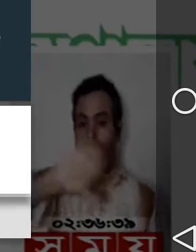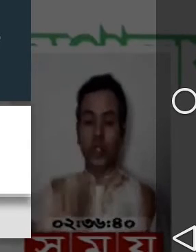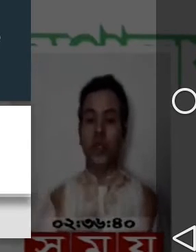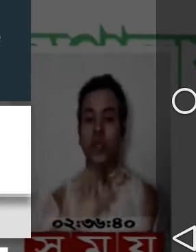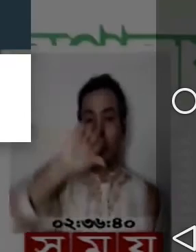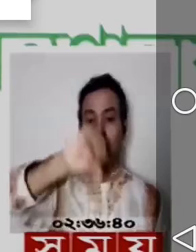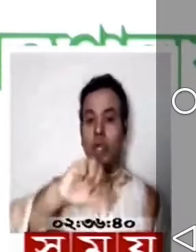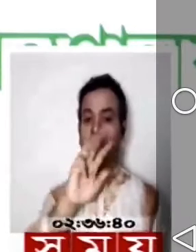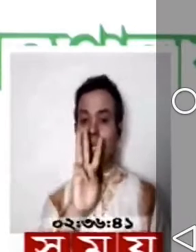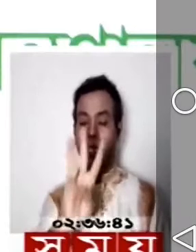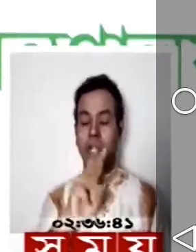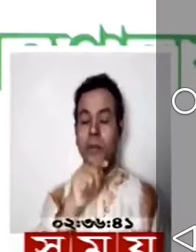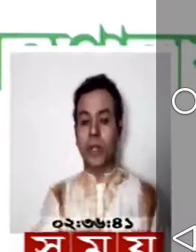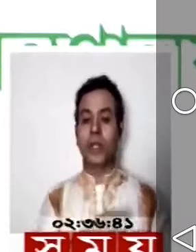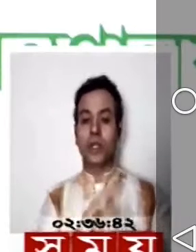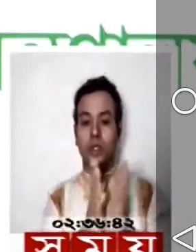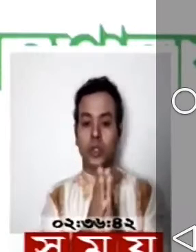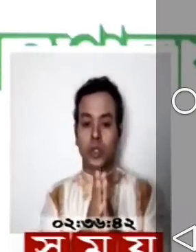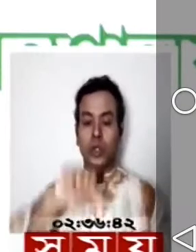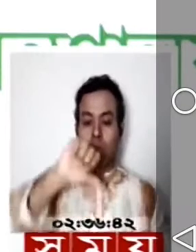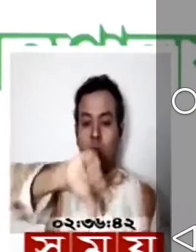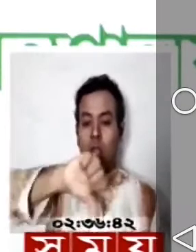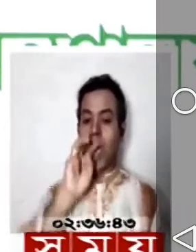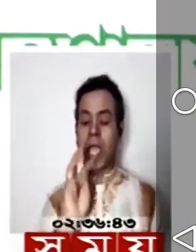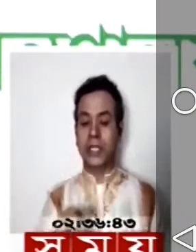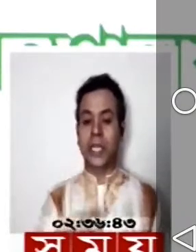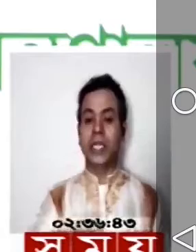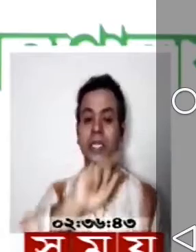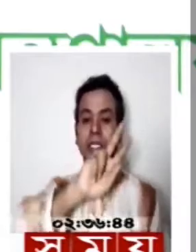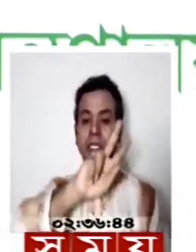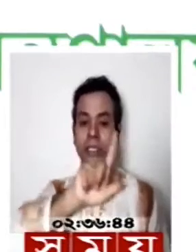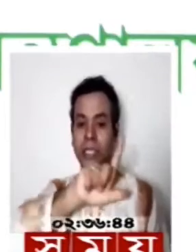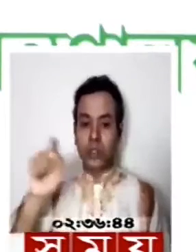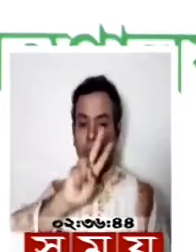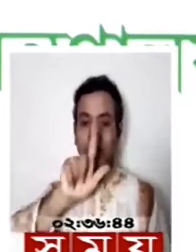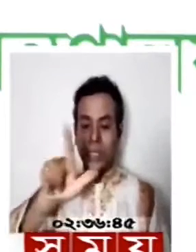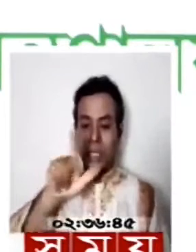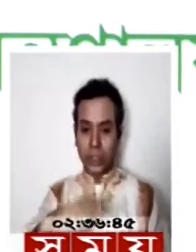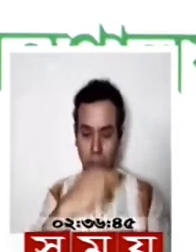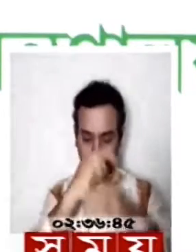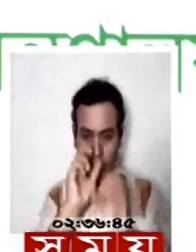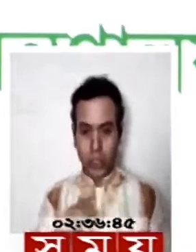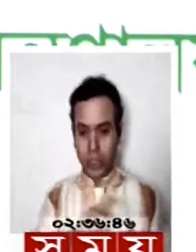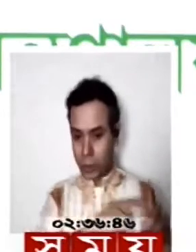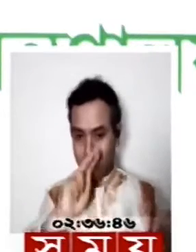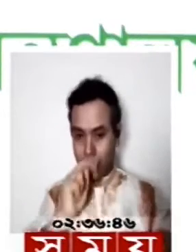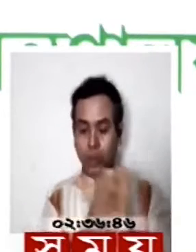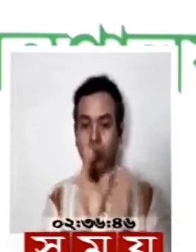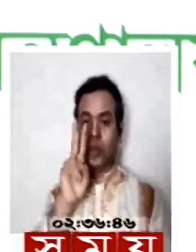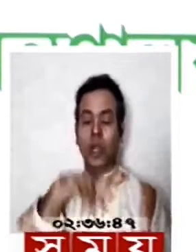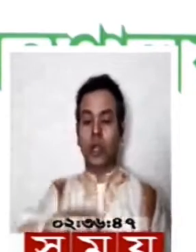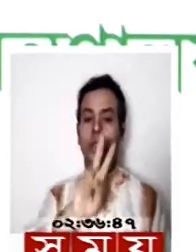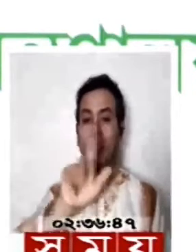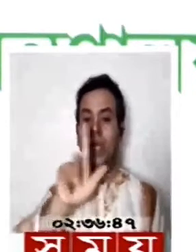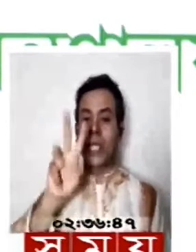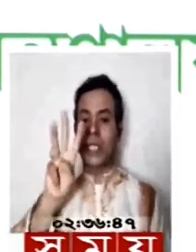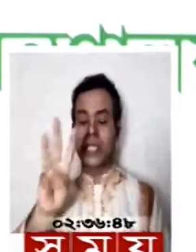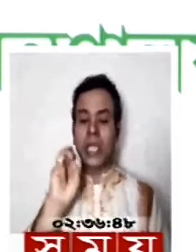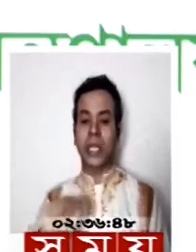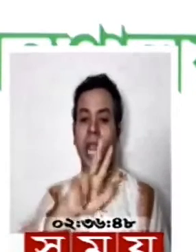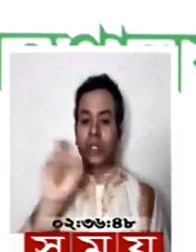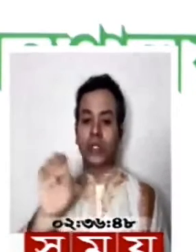হয়েছে, 24 ঘন্টায় নমুনা সংগ্রহ হয়েছে 9993টি এবং 24 ঘন্টায় পরীক্ষা হয়েছে